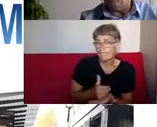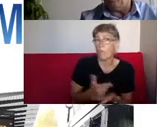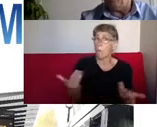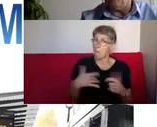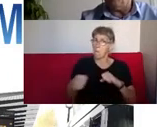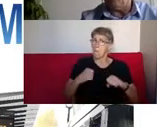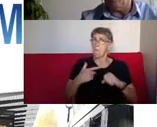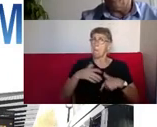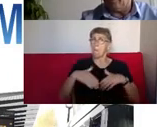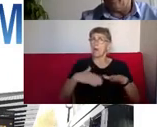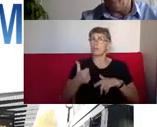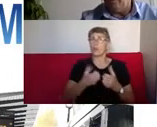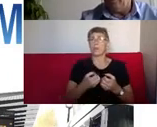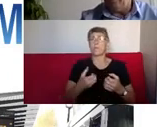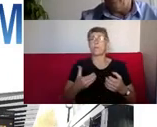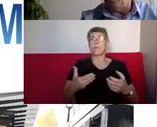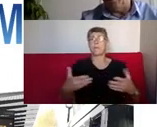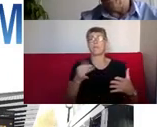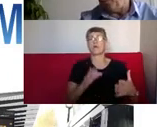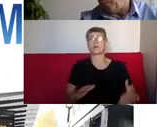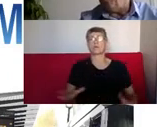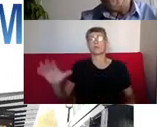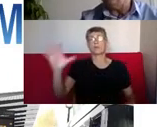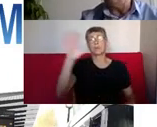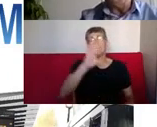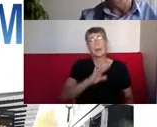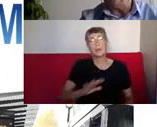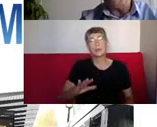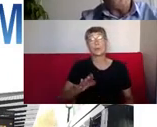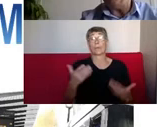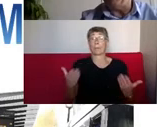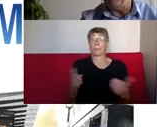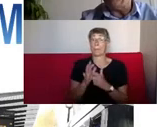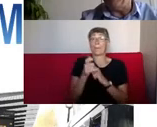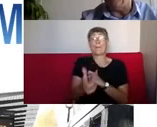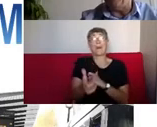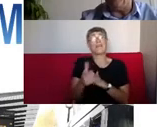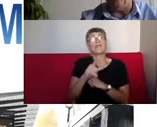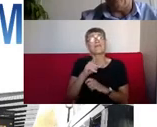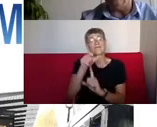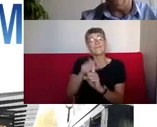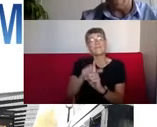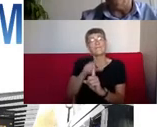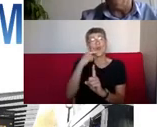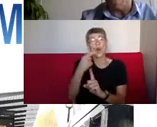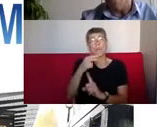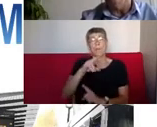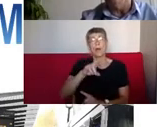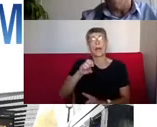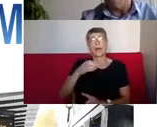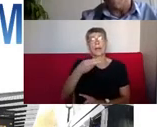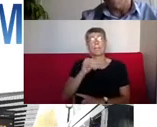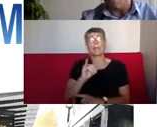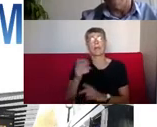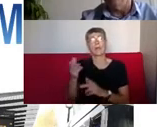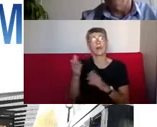train de se développer sur l'ensemble du territoire français d'ailleurs. Et je vais du coup passer la parole à Rémy Patissier qui va nous faire part de son expérience en